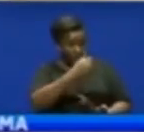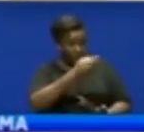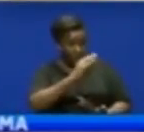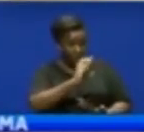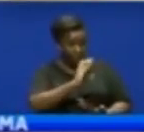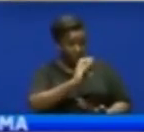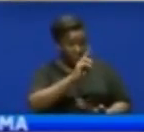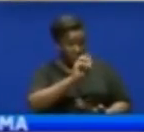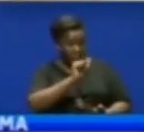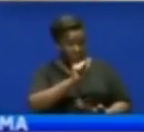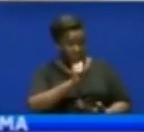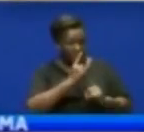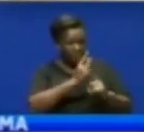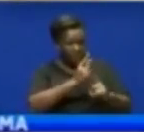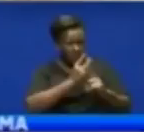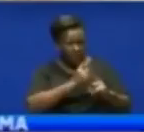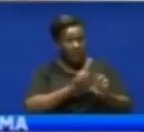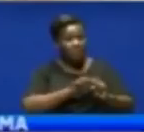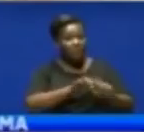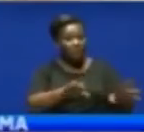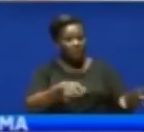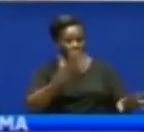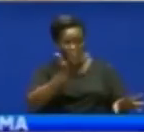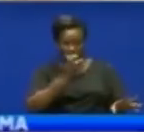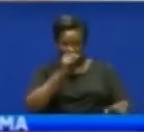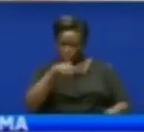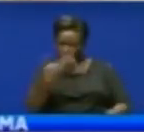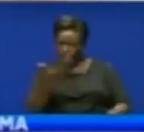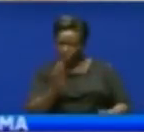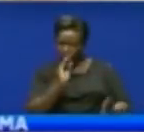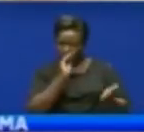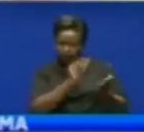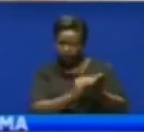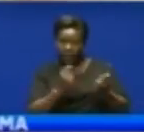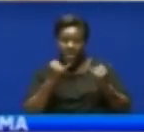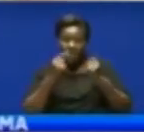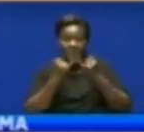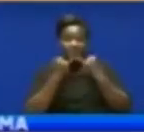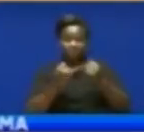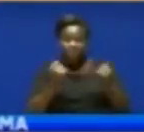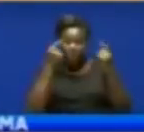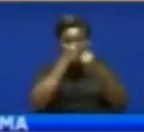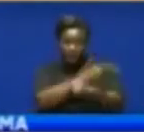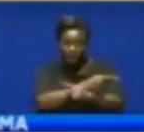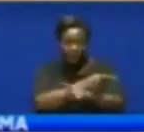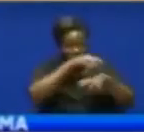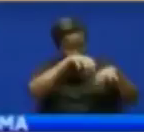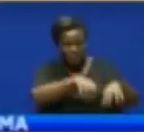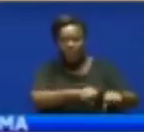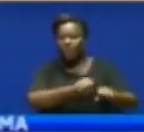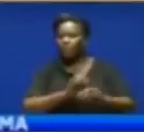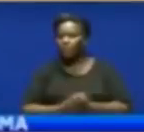kuendelea kufuatilia mitandao ya wale wote wanaopotosha elimu juu ya jambo hili. Wale wote